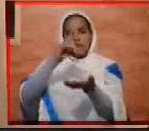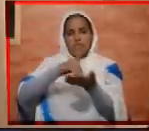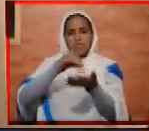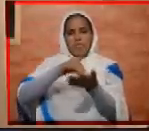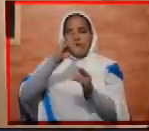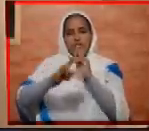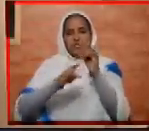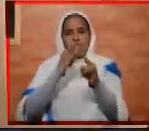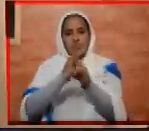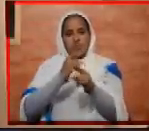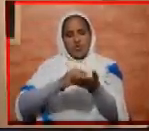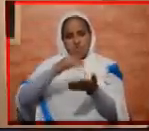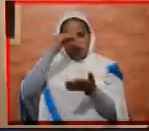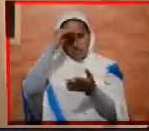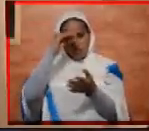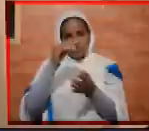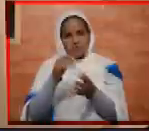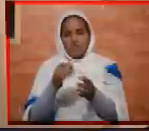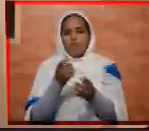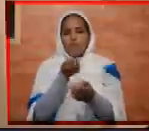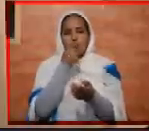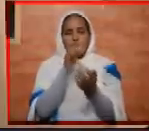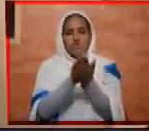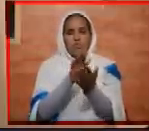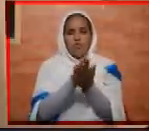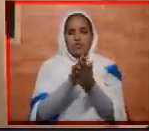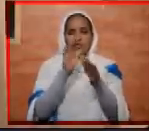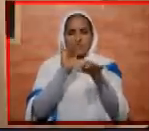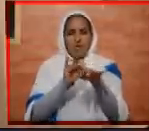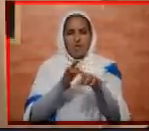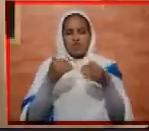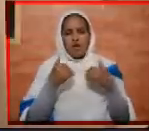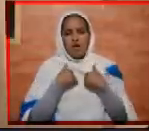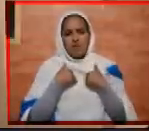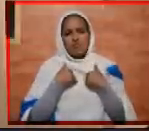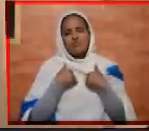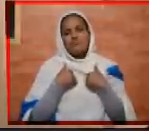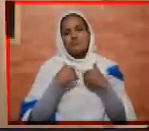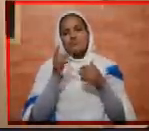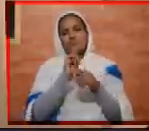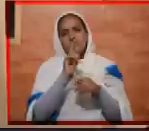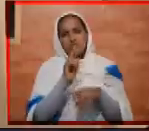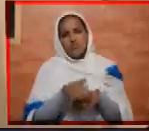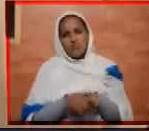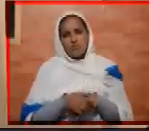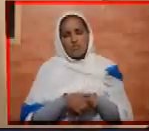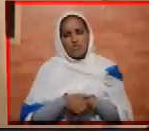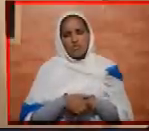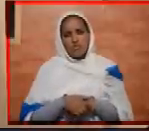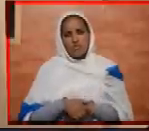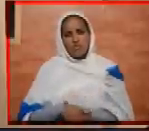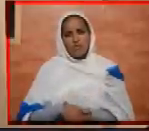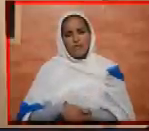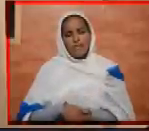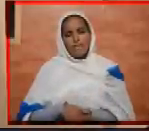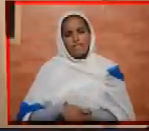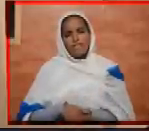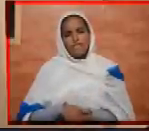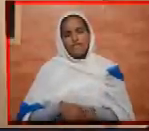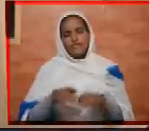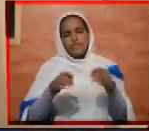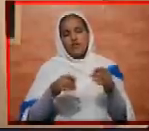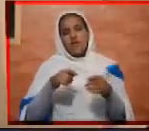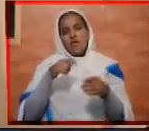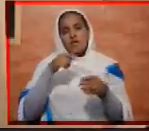እያንዳንዳችን የተፈጥሮ ጸባይ አለን። ብዙ የመያዝ እና አናሳ ነገር የመያዝ ይሄ